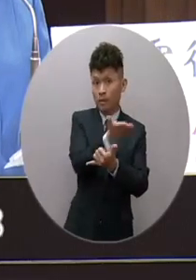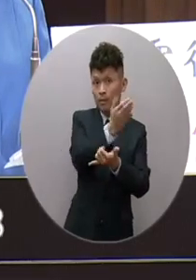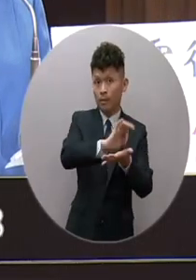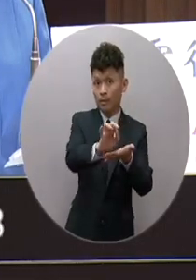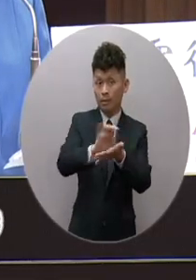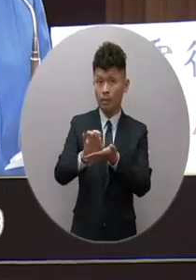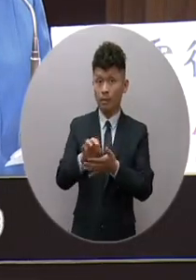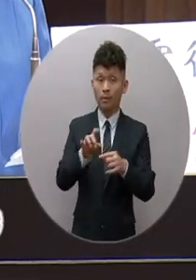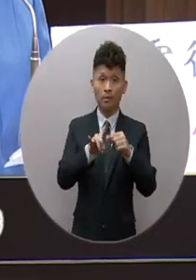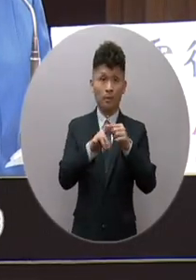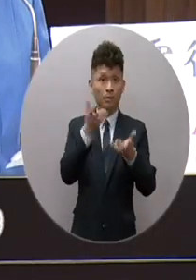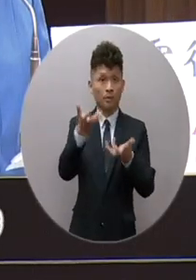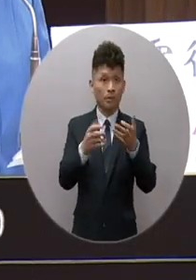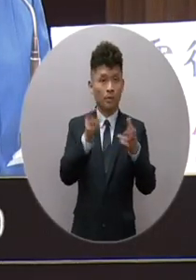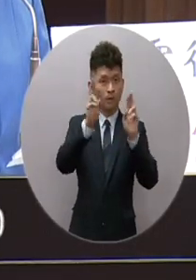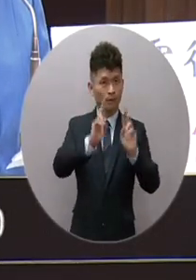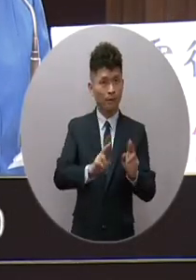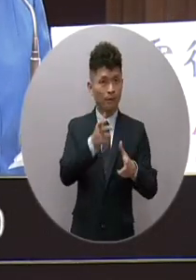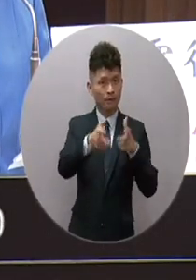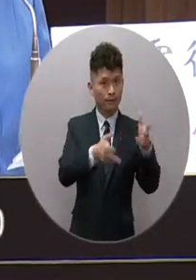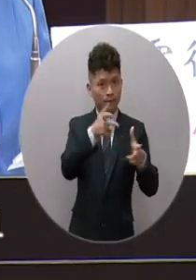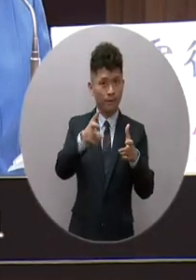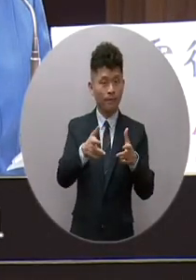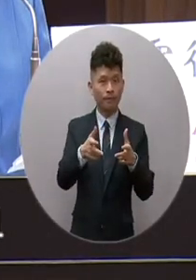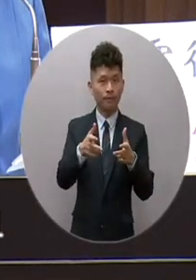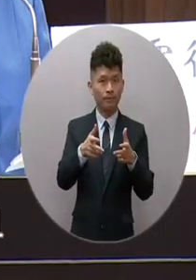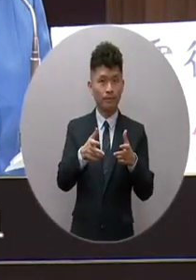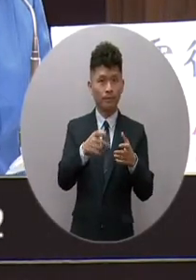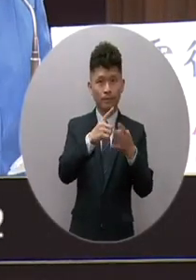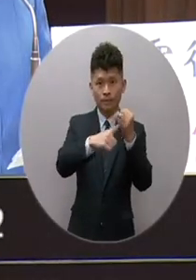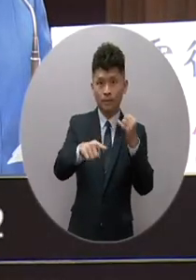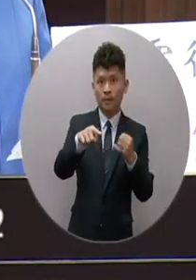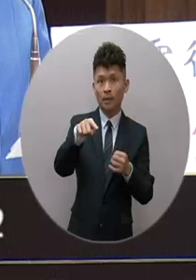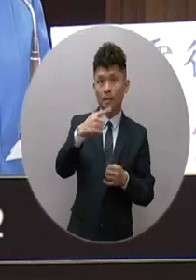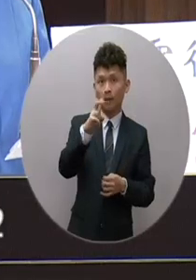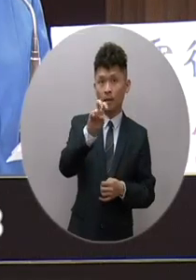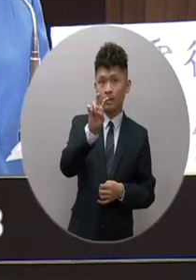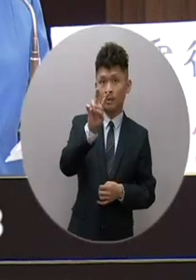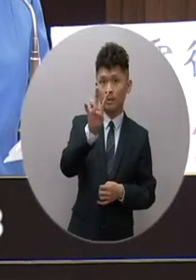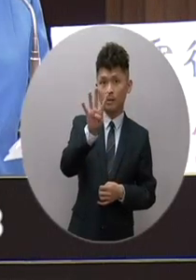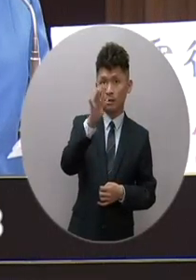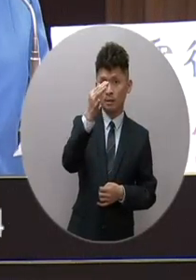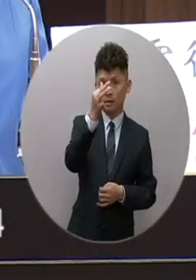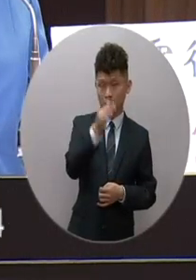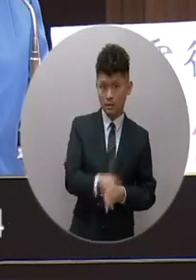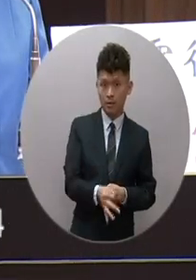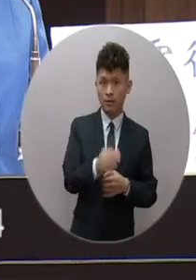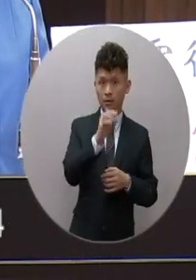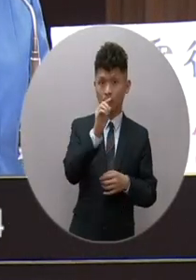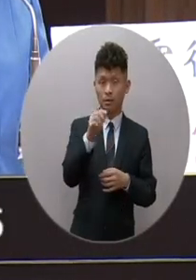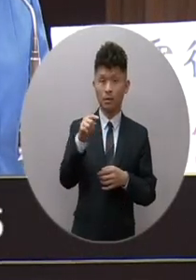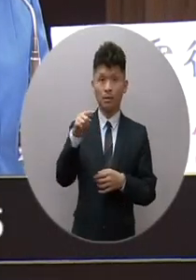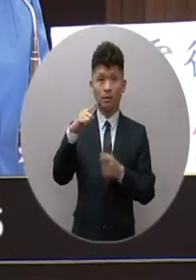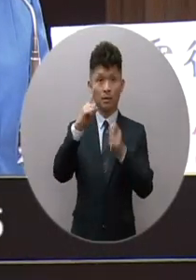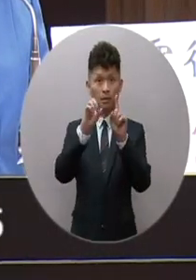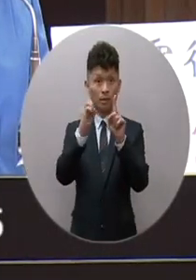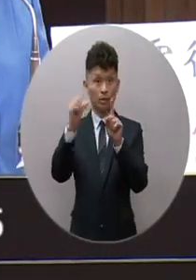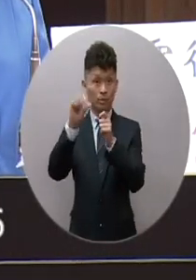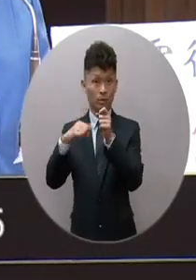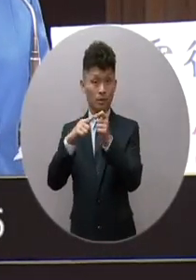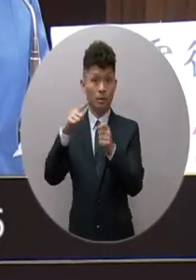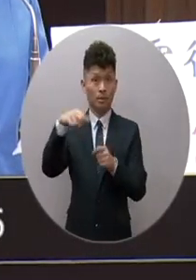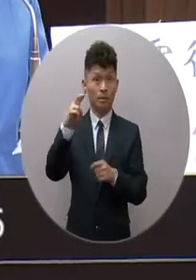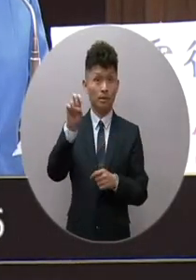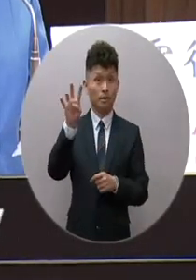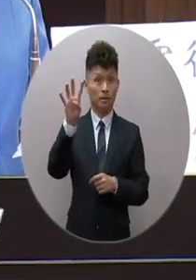厂104年度发了421亿度，105年发了